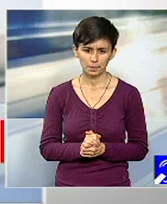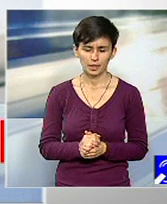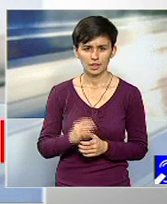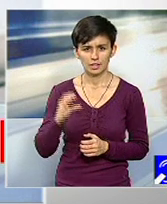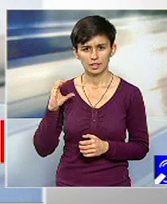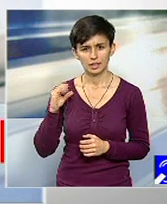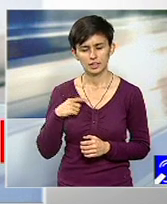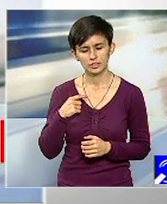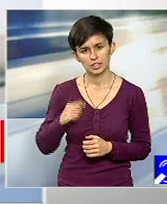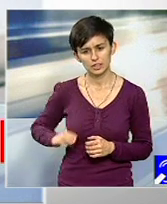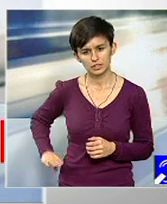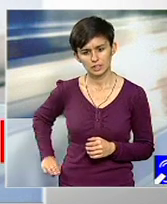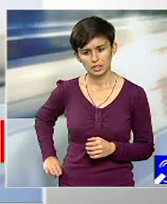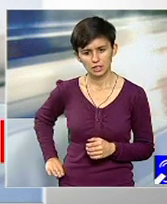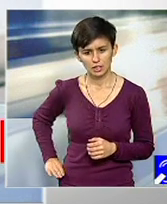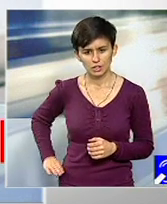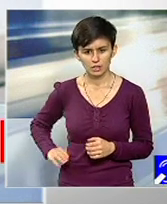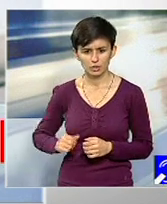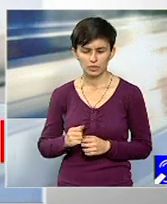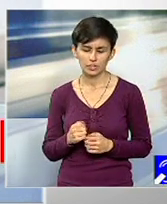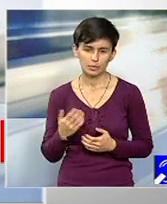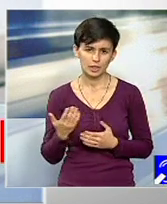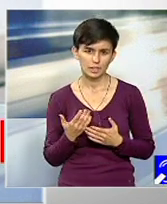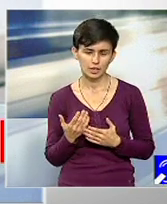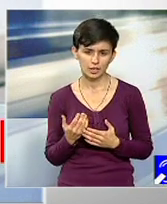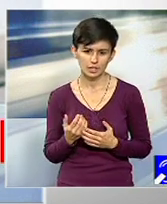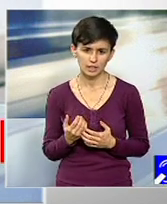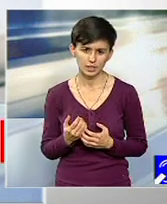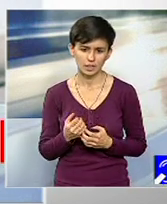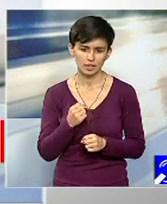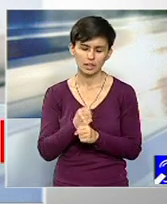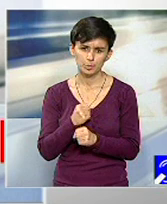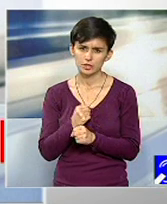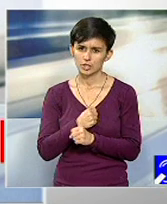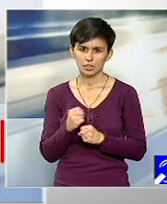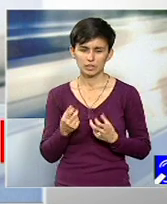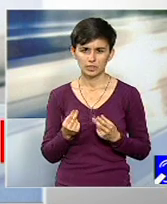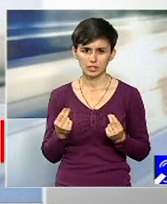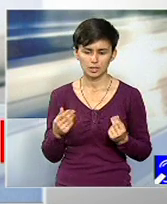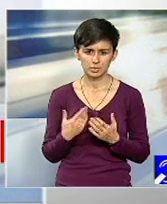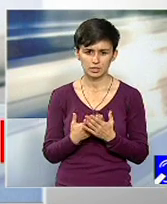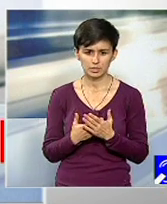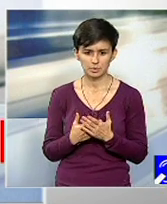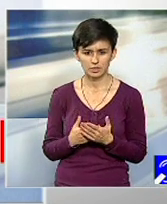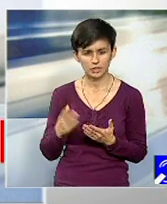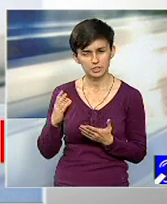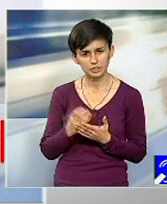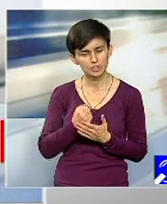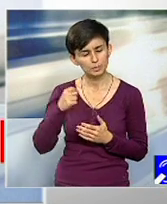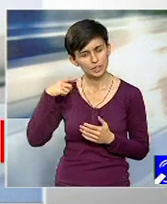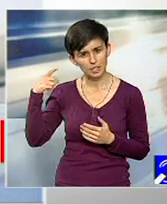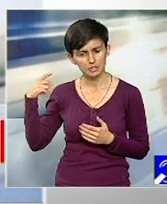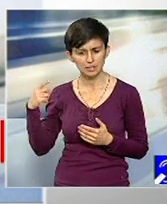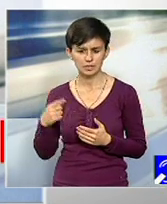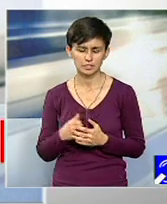este o femeie cu spina bifidă care a muncit nesputeri pentru a-și împlini visul și chiar